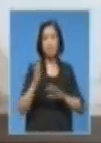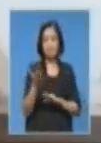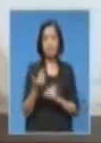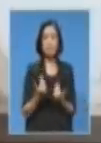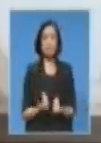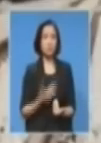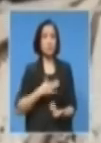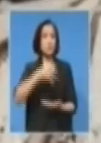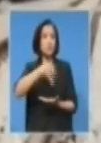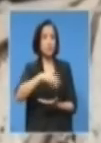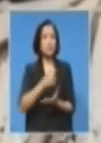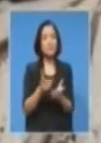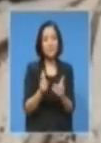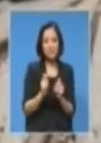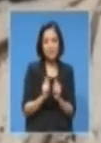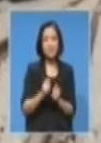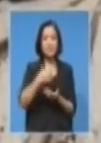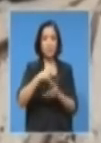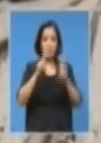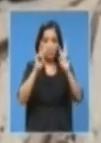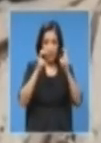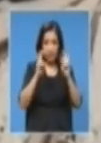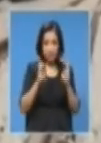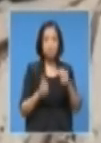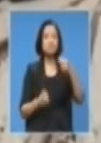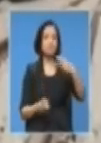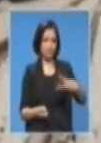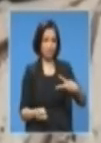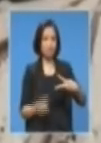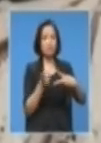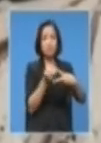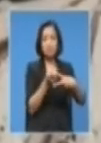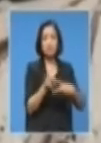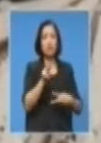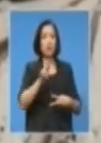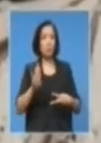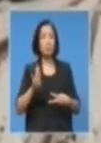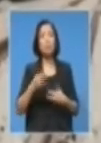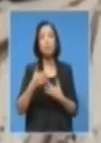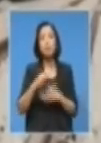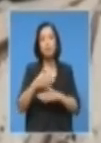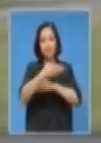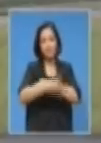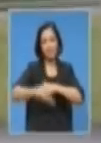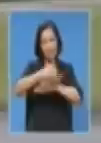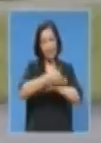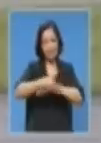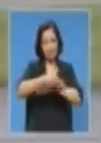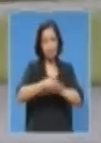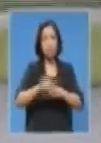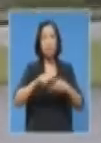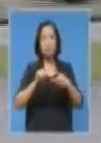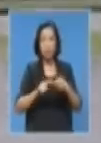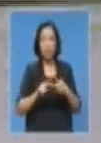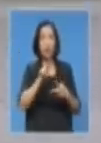นในวันนี้ก็จะขออนุญาตพูดเฉพาะ2ประเด็นประเด็นแรกก็คือเรื่องของระบบการส่งทางรางแล้วก็ระบบการส่งทางอ